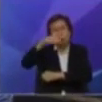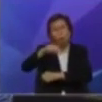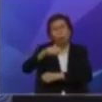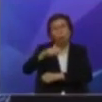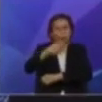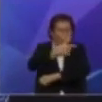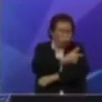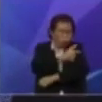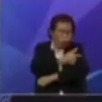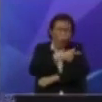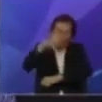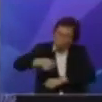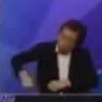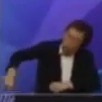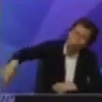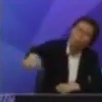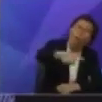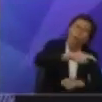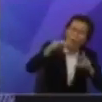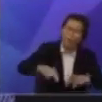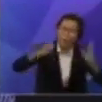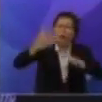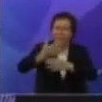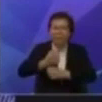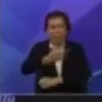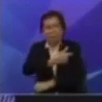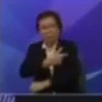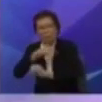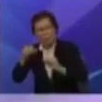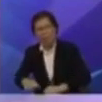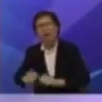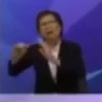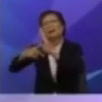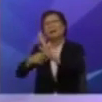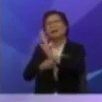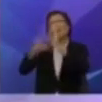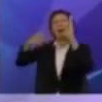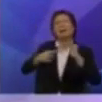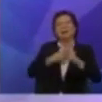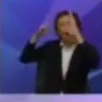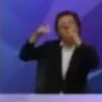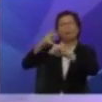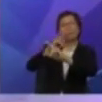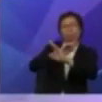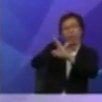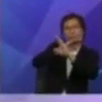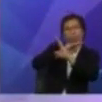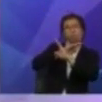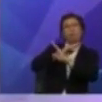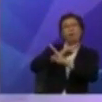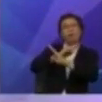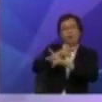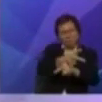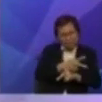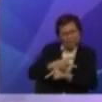Jadi kalau begitu semua akan dapat suntikan itu. Baik. Jadi dengan sebab itu kita harap ada perlindungan dan ekonomi yang akan mula